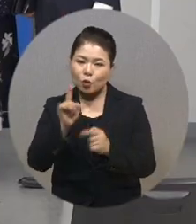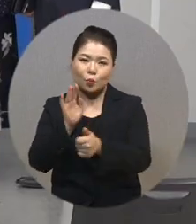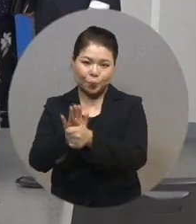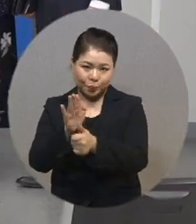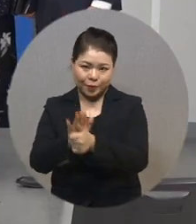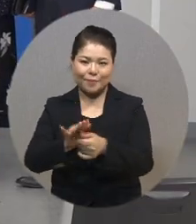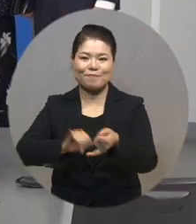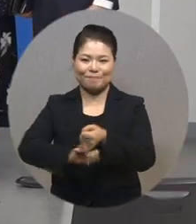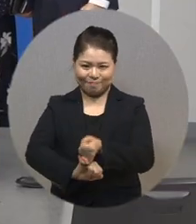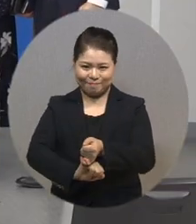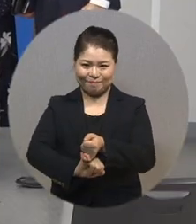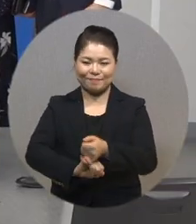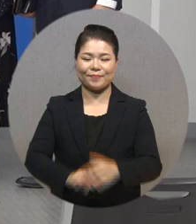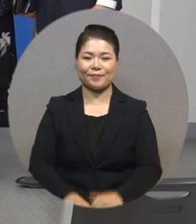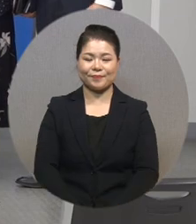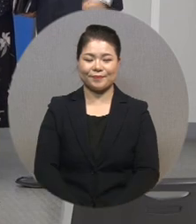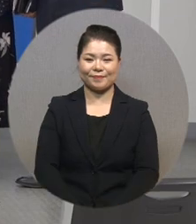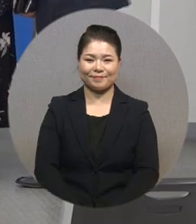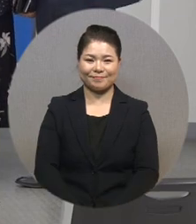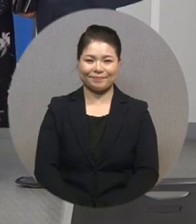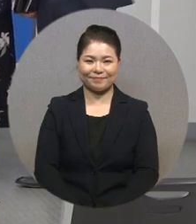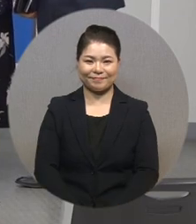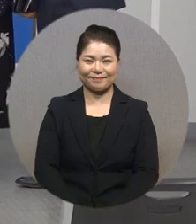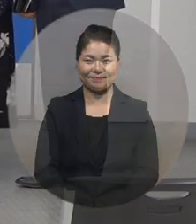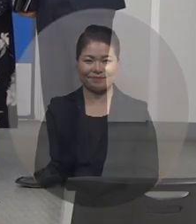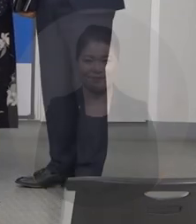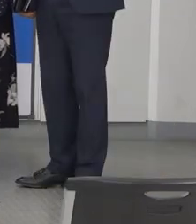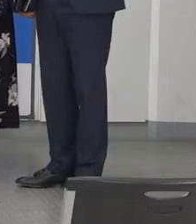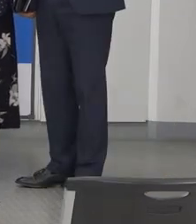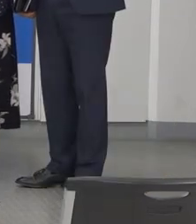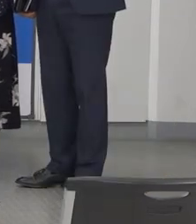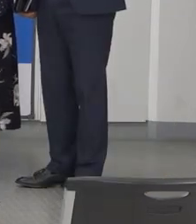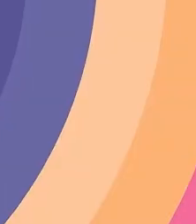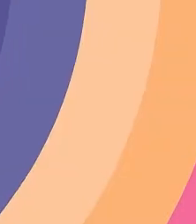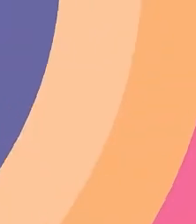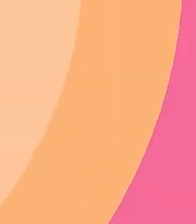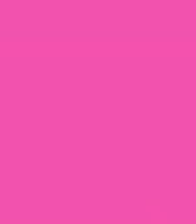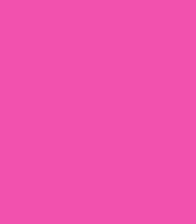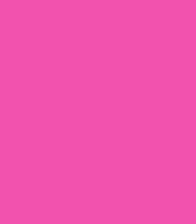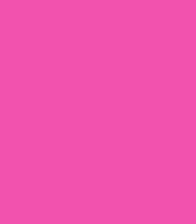등을 약속했습니다. 복지TV 경기방송 정우선입니다.